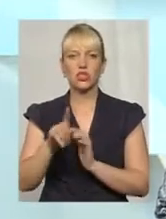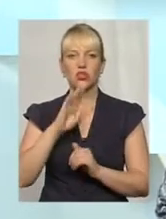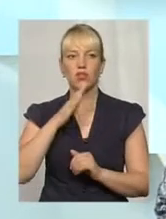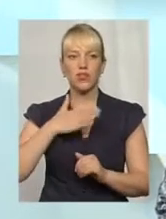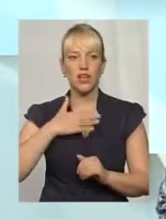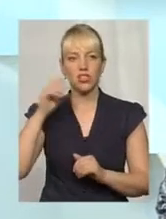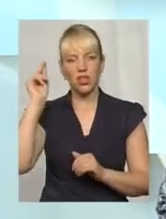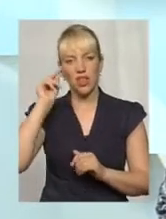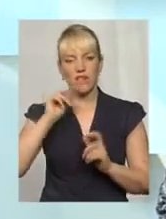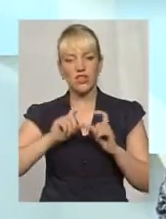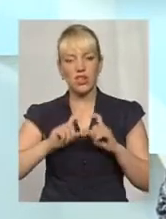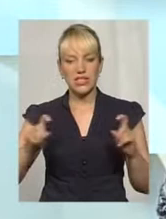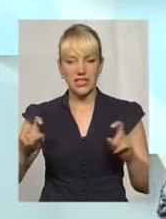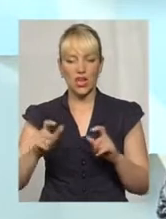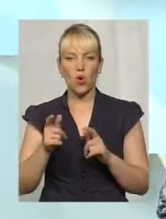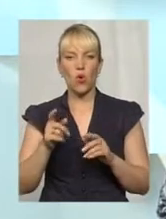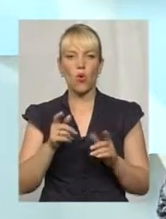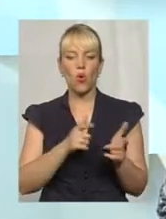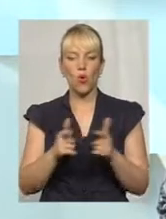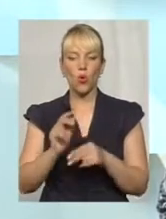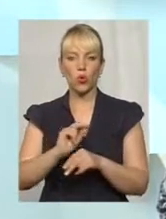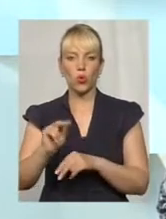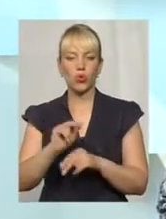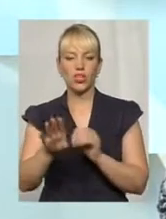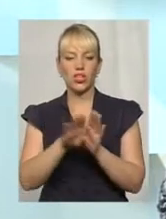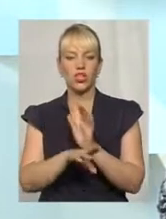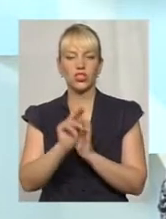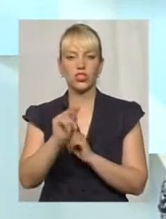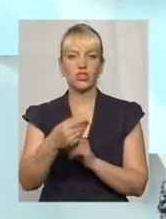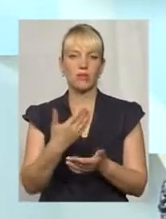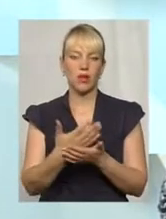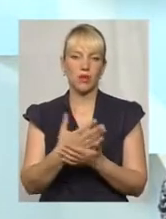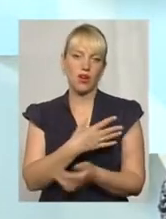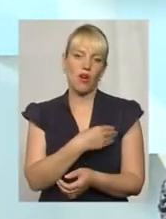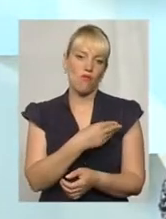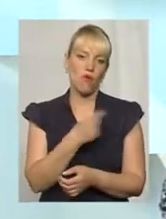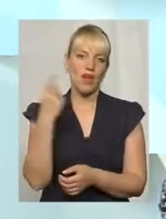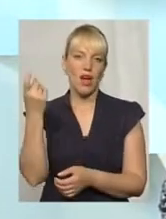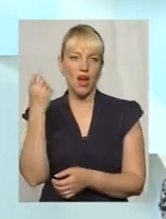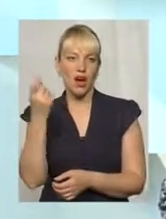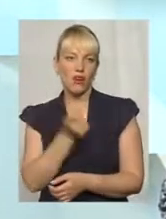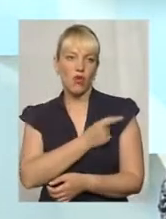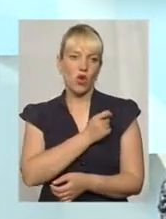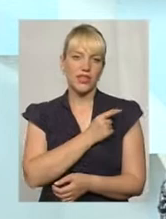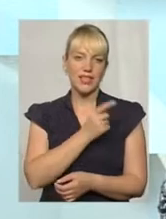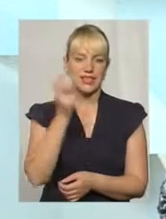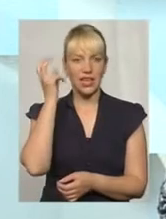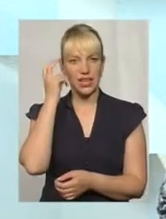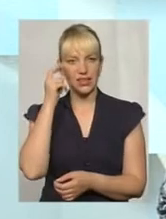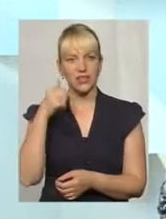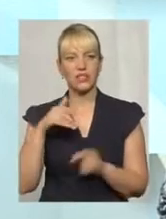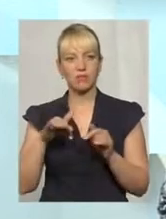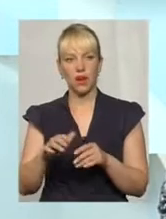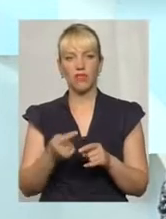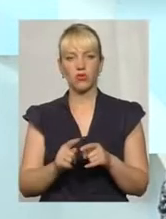заклади готують гірше, ніж готує фахівців Львів, Харків, Одеса, Київ. Справа в тому, що я з